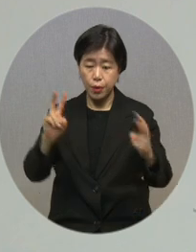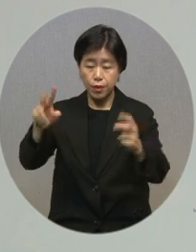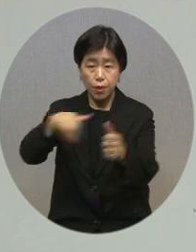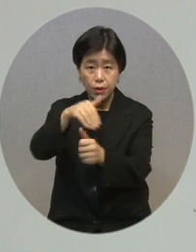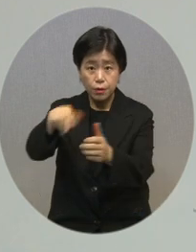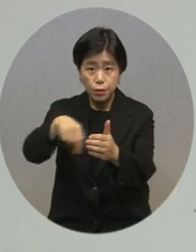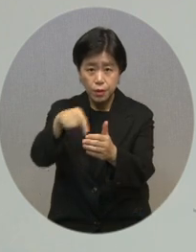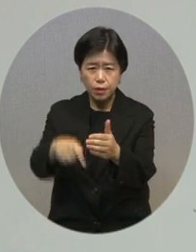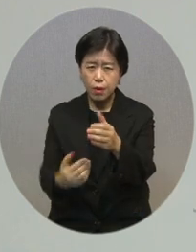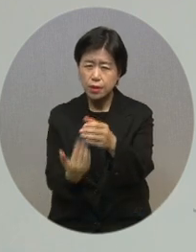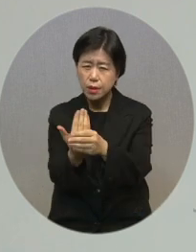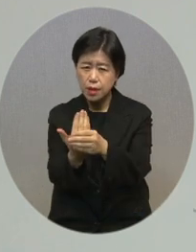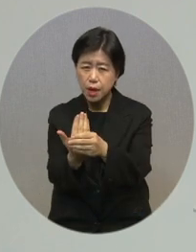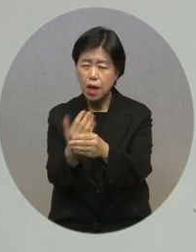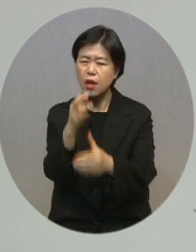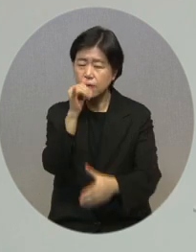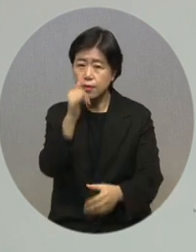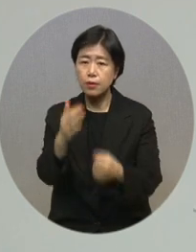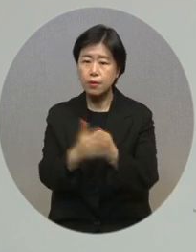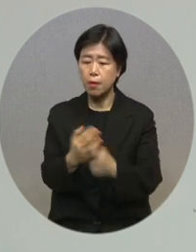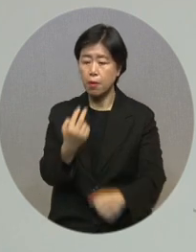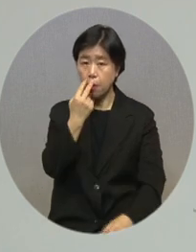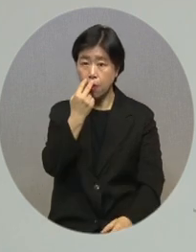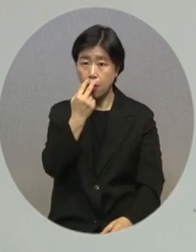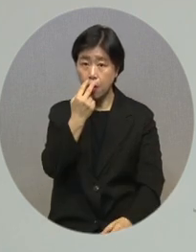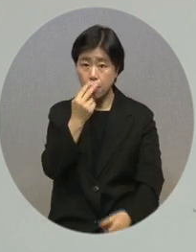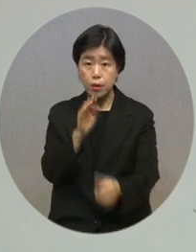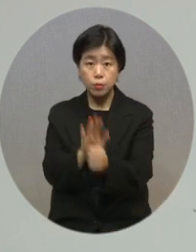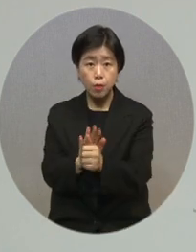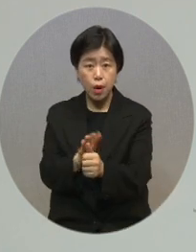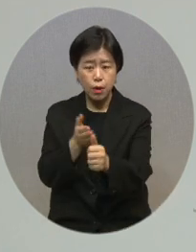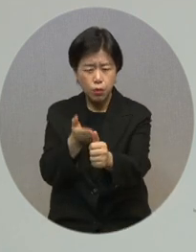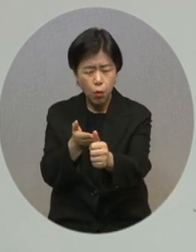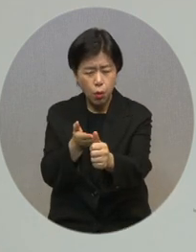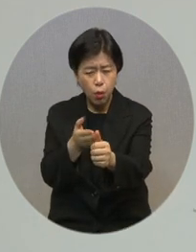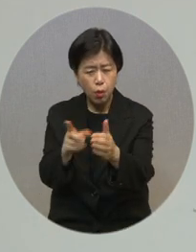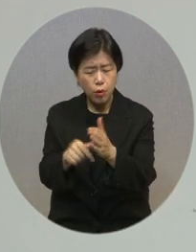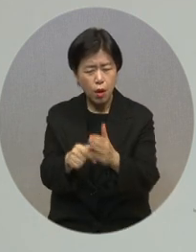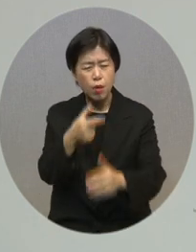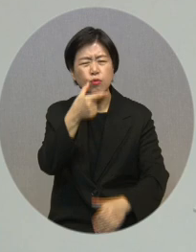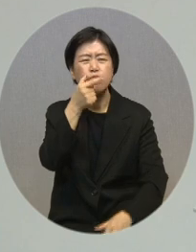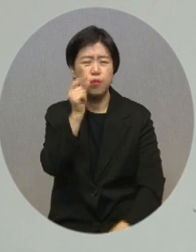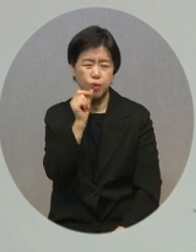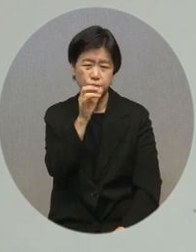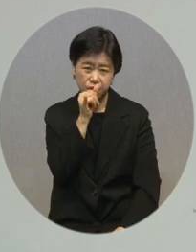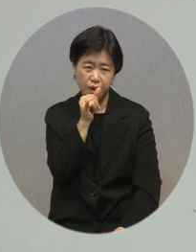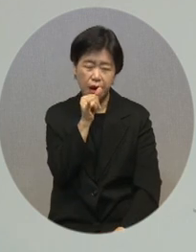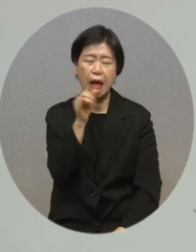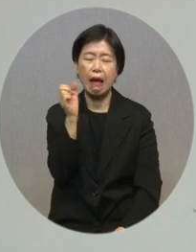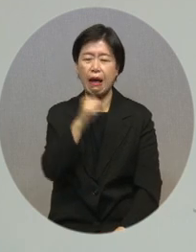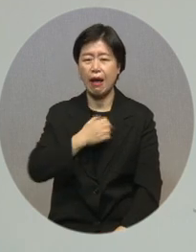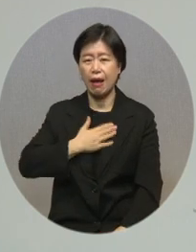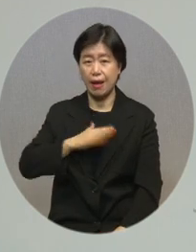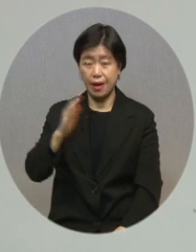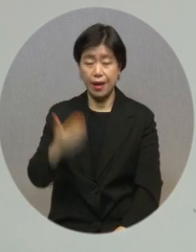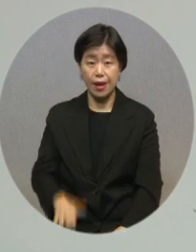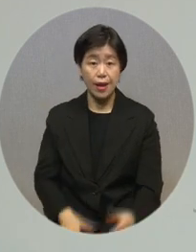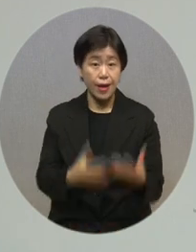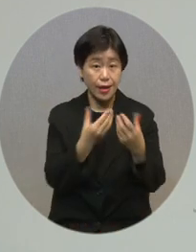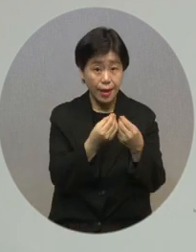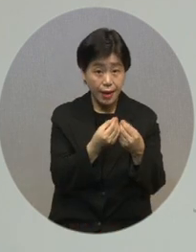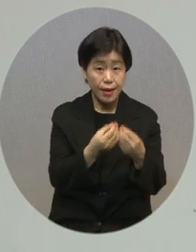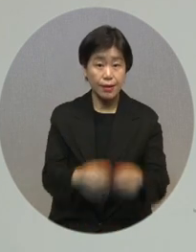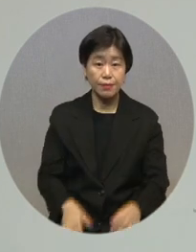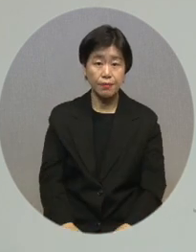제도에 따라서 보상을 해드리는 그 기준이 조금 뭔가 좀 미비한 점도 좀 확인이 됐습니다. 네. 그 예를 들어서 조금